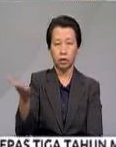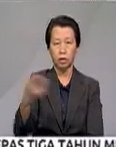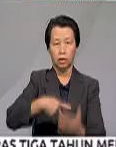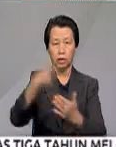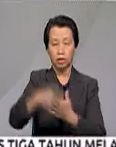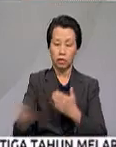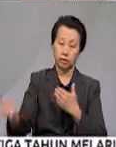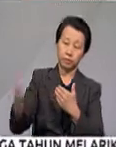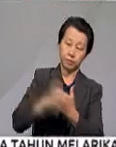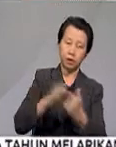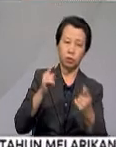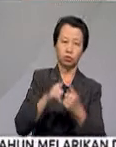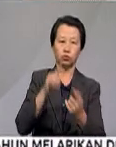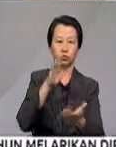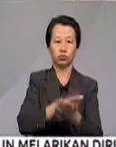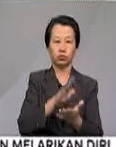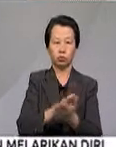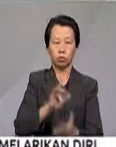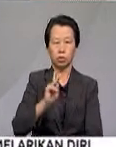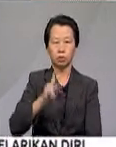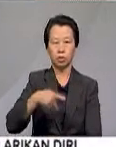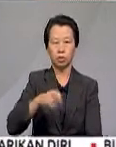program Back to School KPDNHEP.